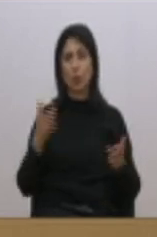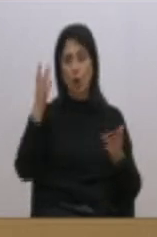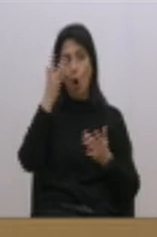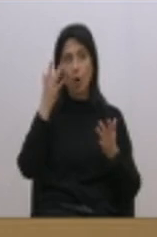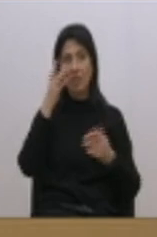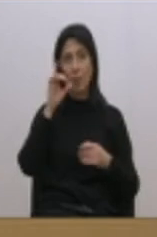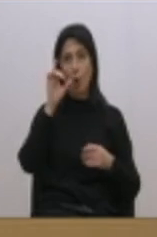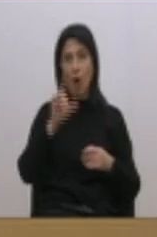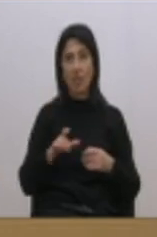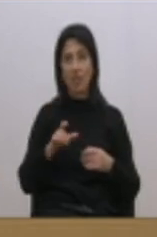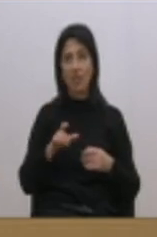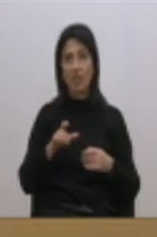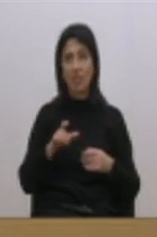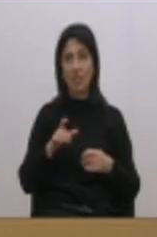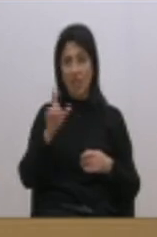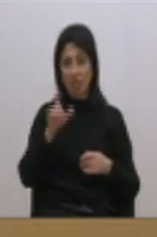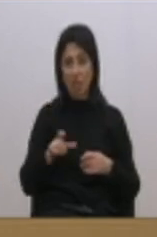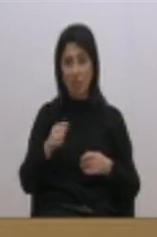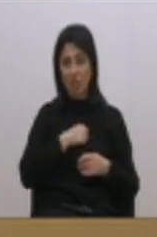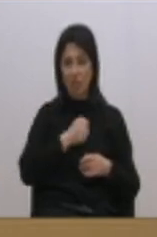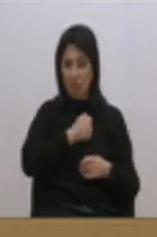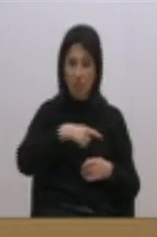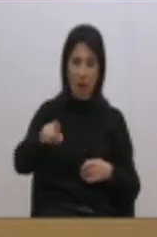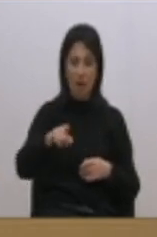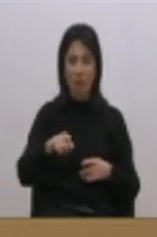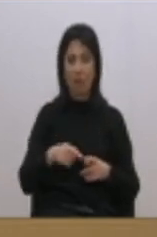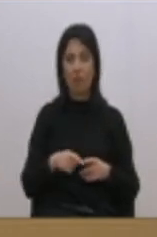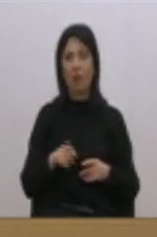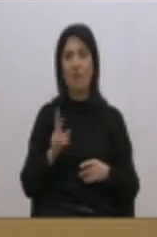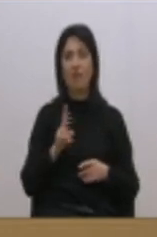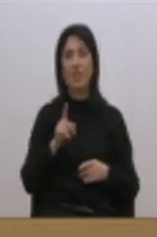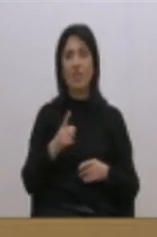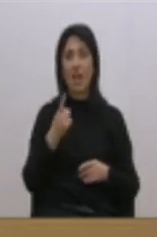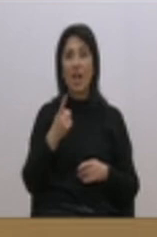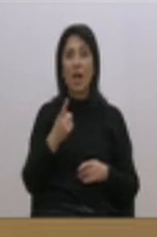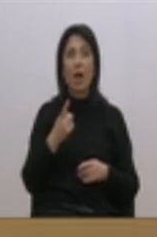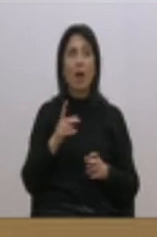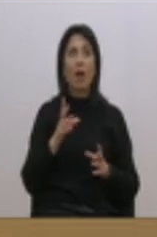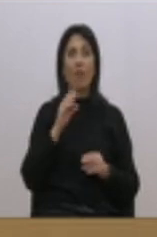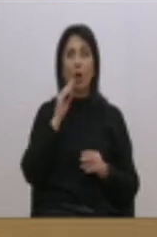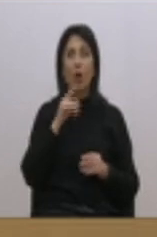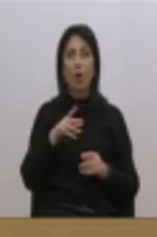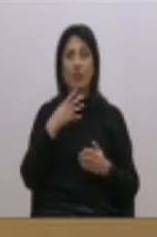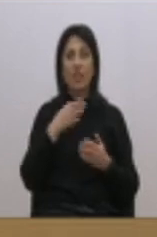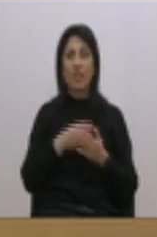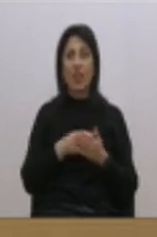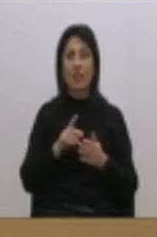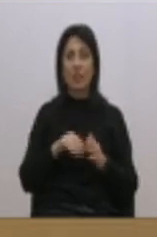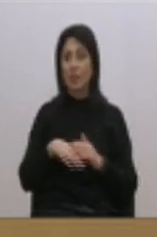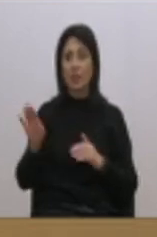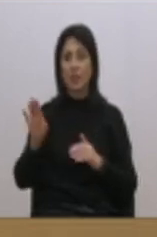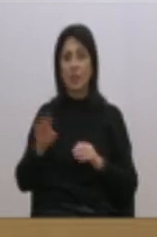otslebobde adamianze, adamianis im adamianis jarshi tsakvanaze, romsats erti suli ak rodis miatoebs tavis pozitsias da